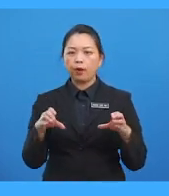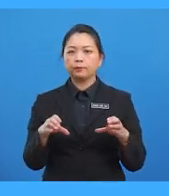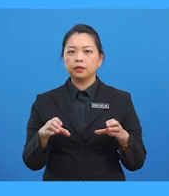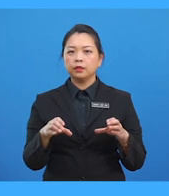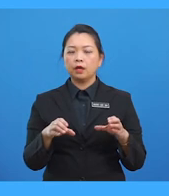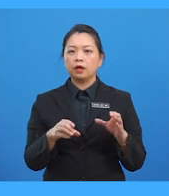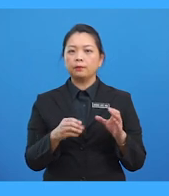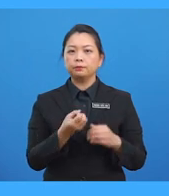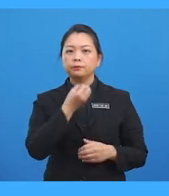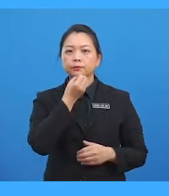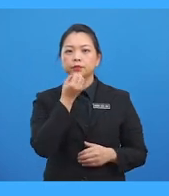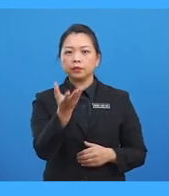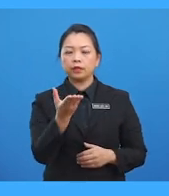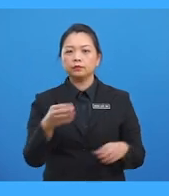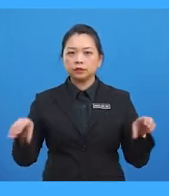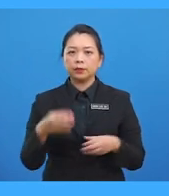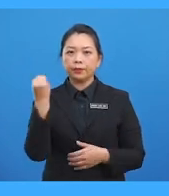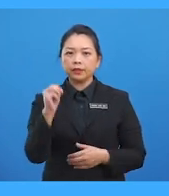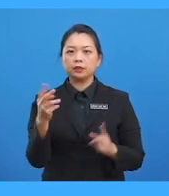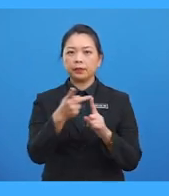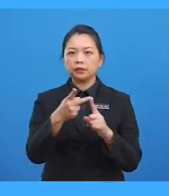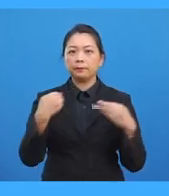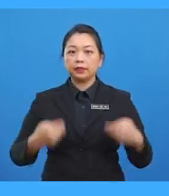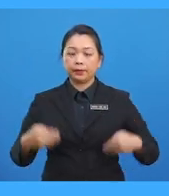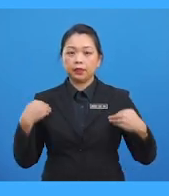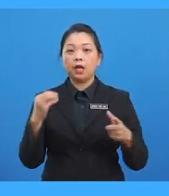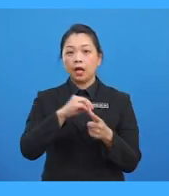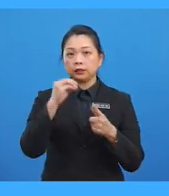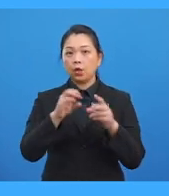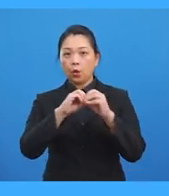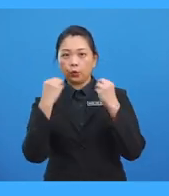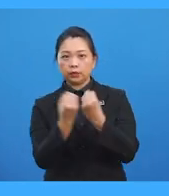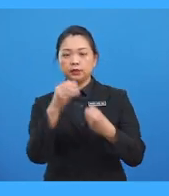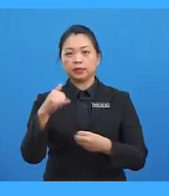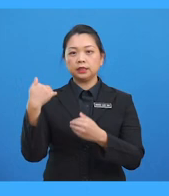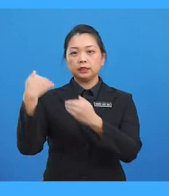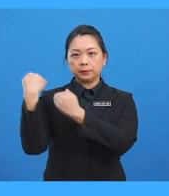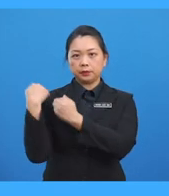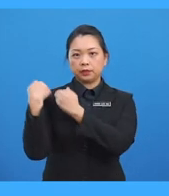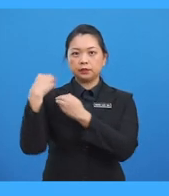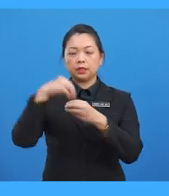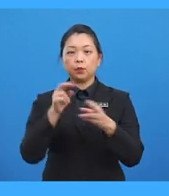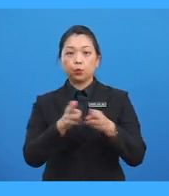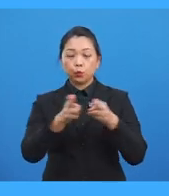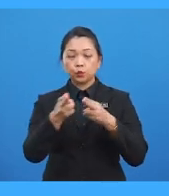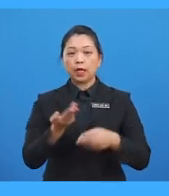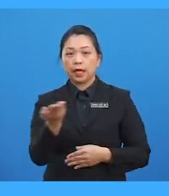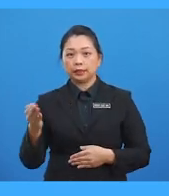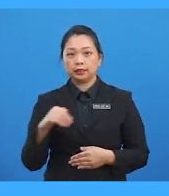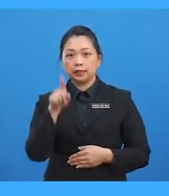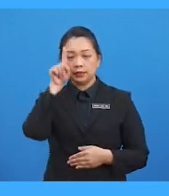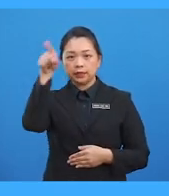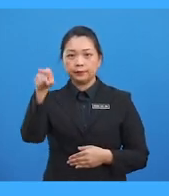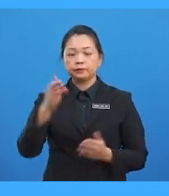pengisytiharan ciptaan mereka kepada badan-badan atau organisasi yang dipertanggungjawabkan dalam urusan harta